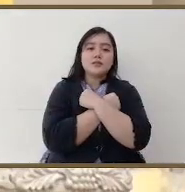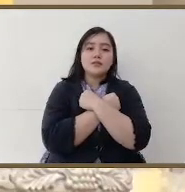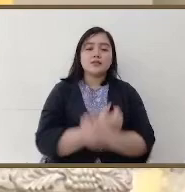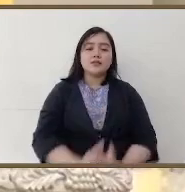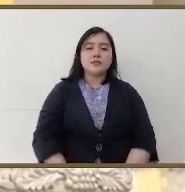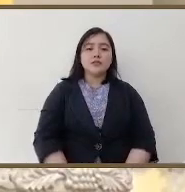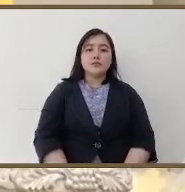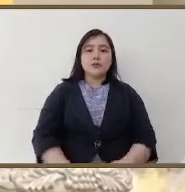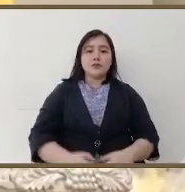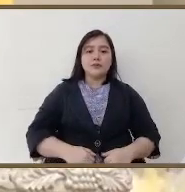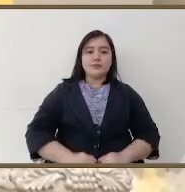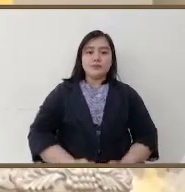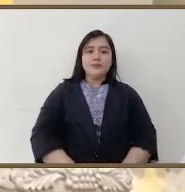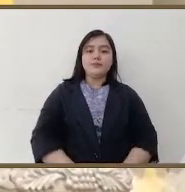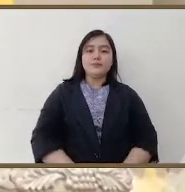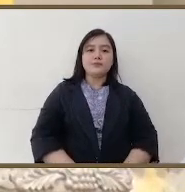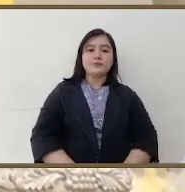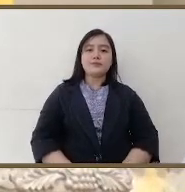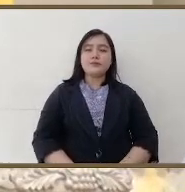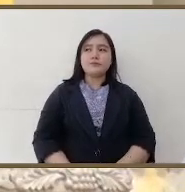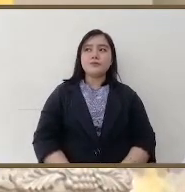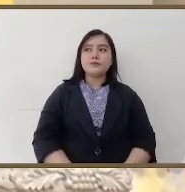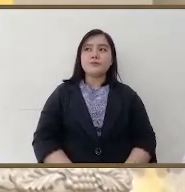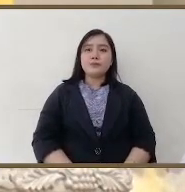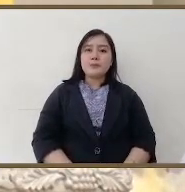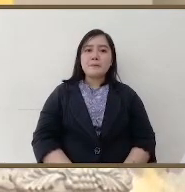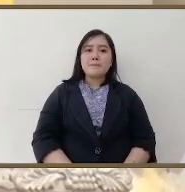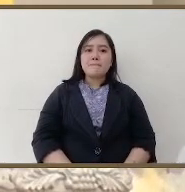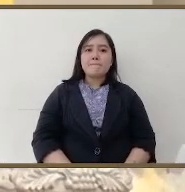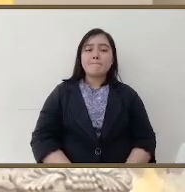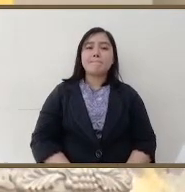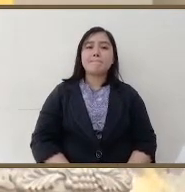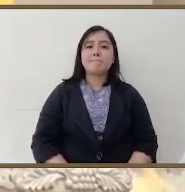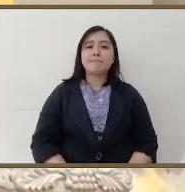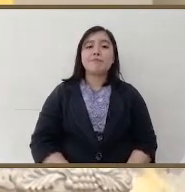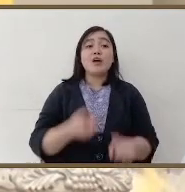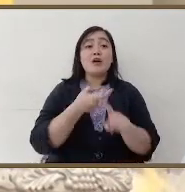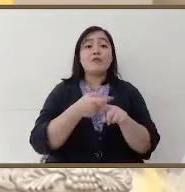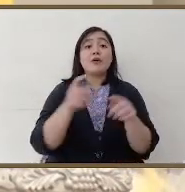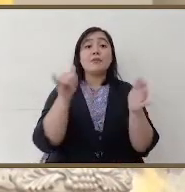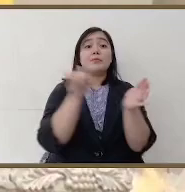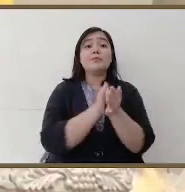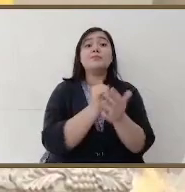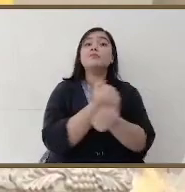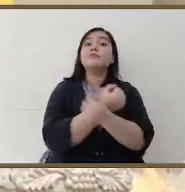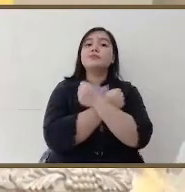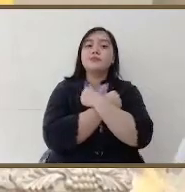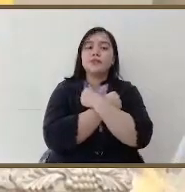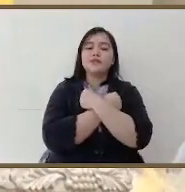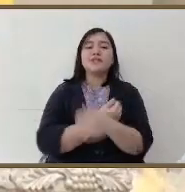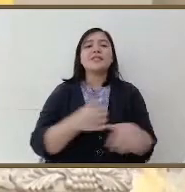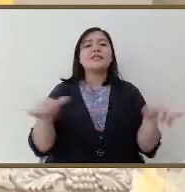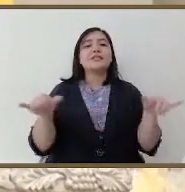Another one, from that love, kapatid, comes respect.